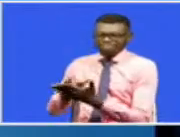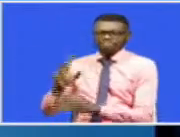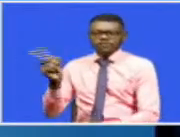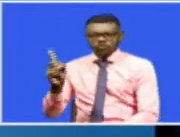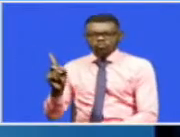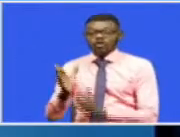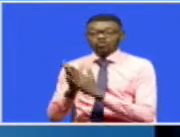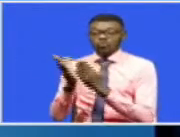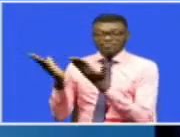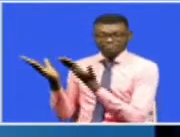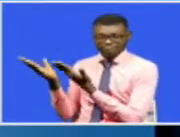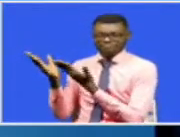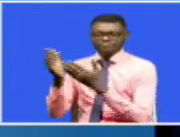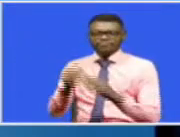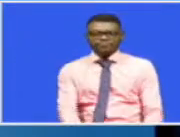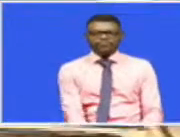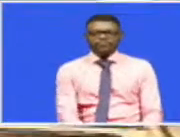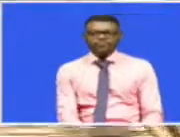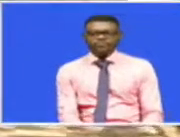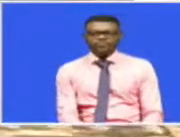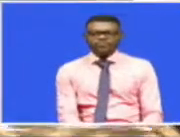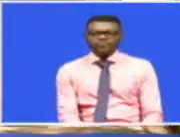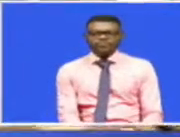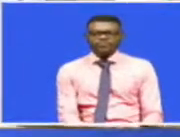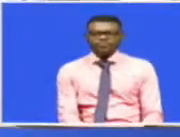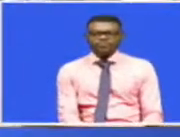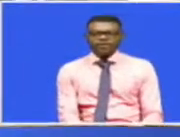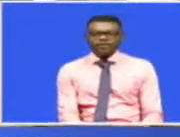Emmanuel To na taarifa zaidi.